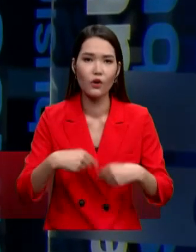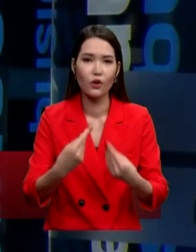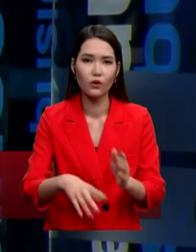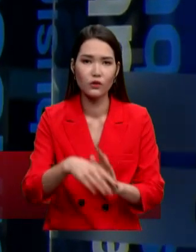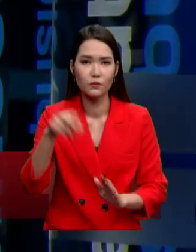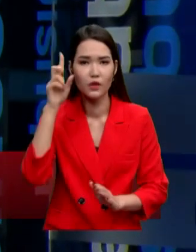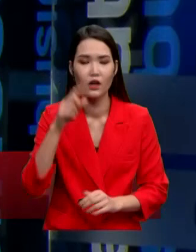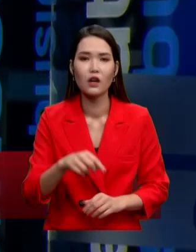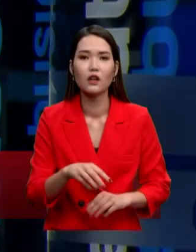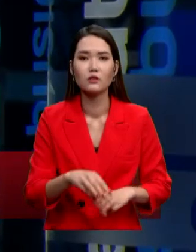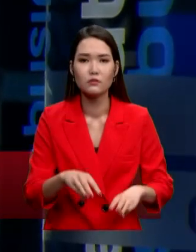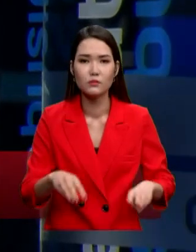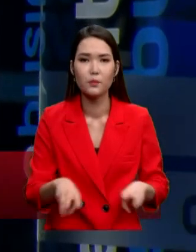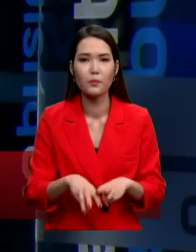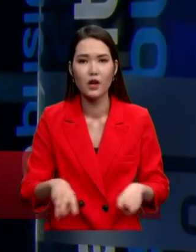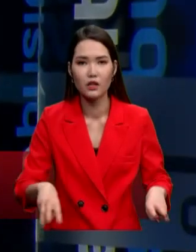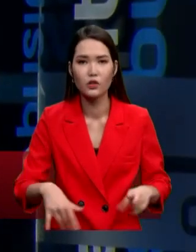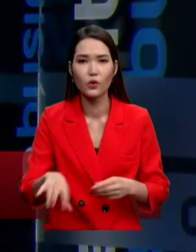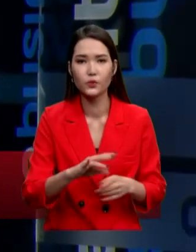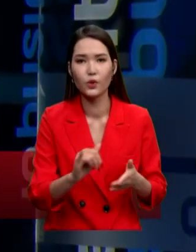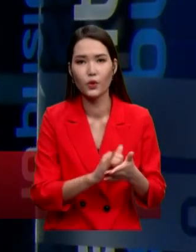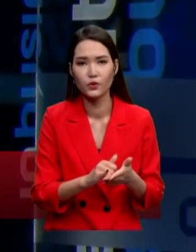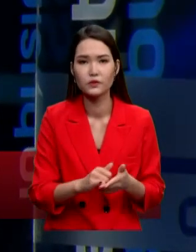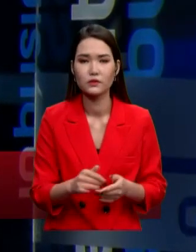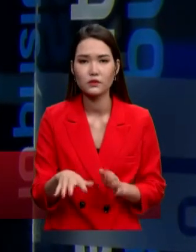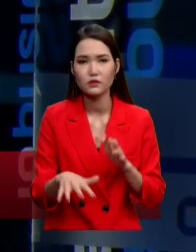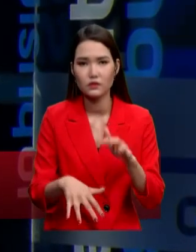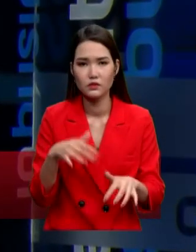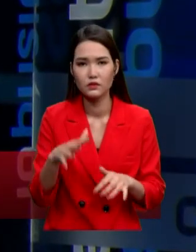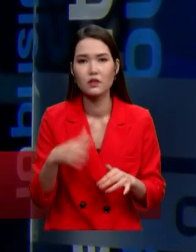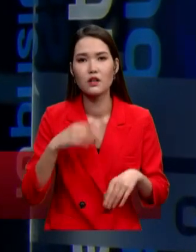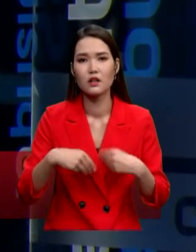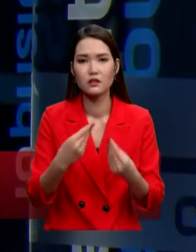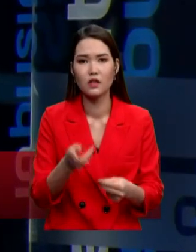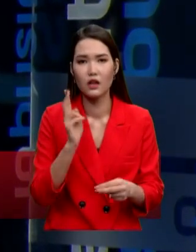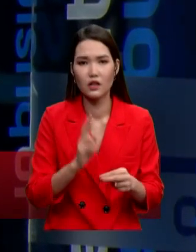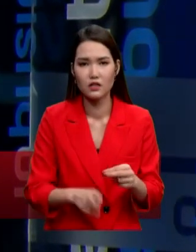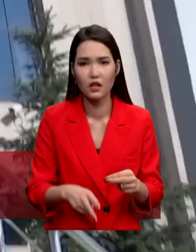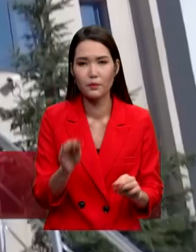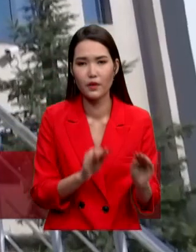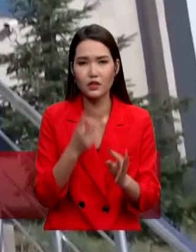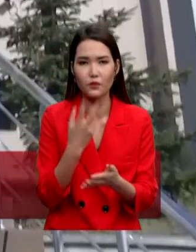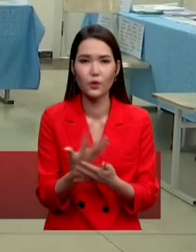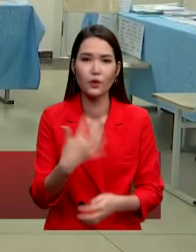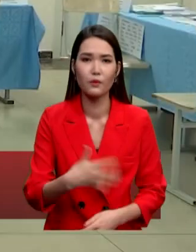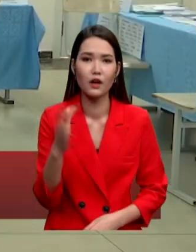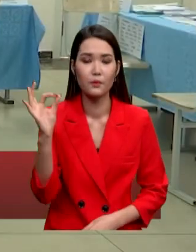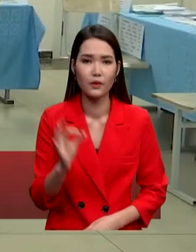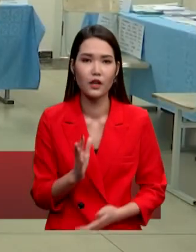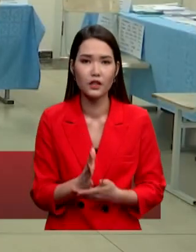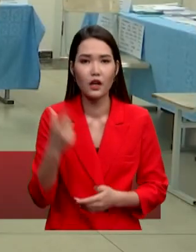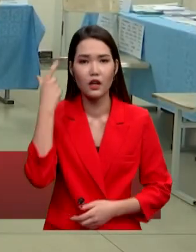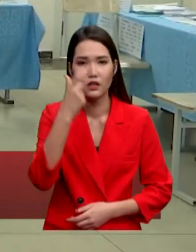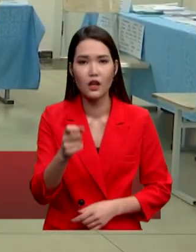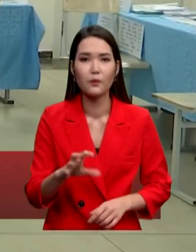выборах депутатов Мажилиса и Маслихата всех уровней. Явка избирателей по завершению дня составила почти 55%. По